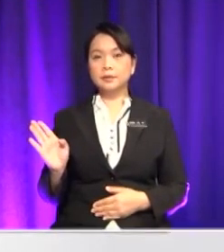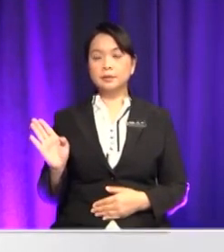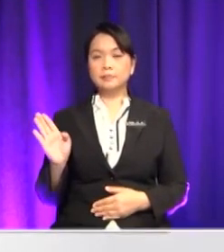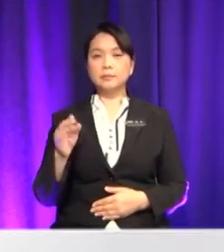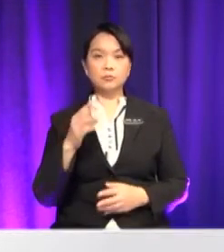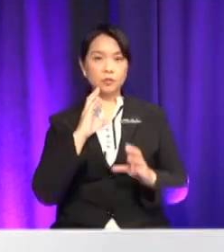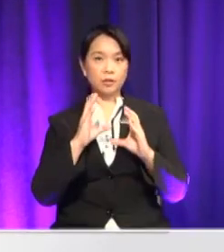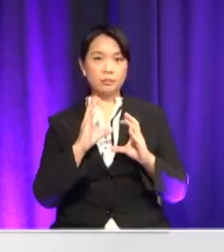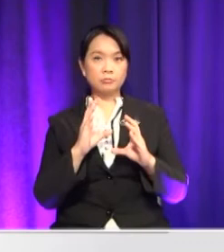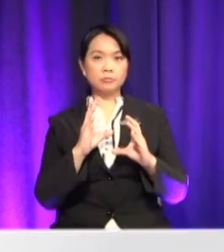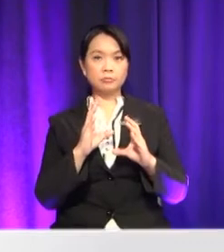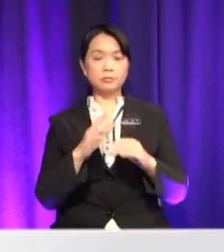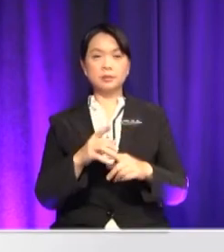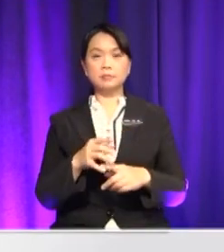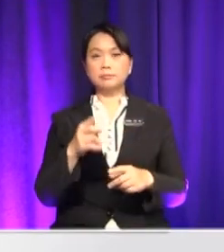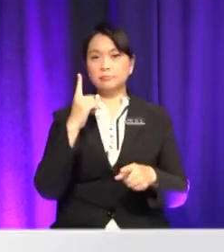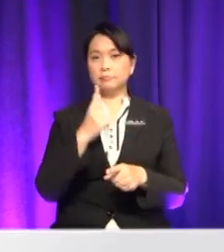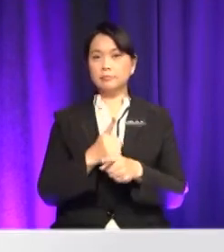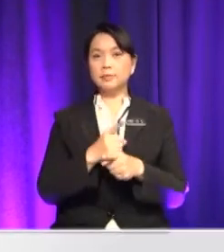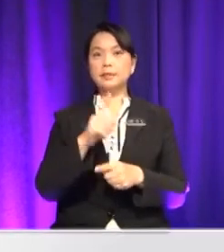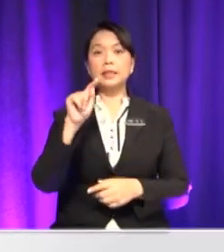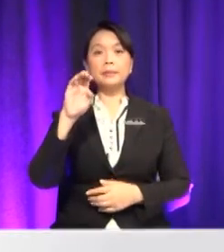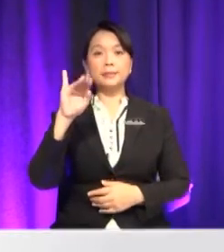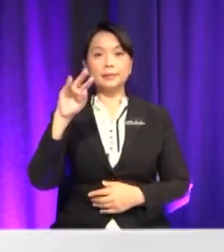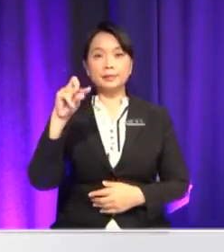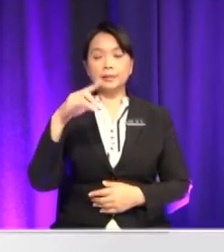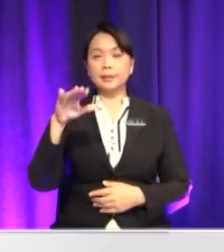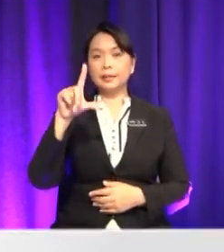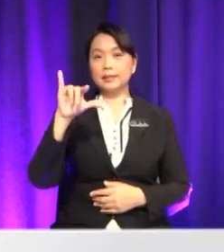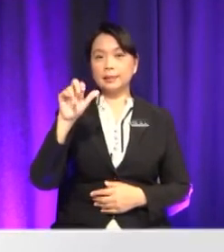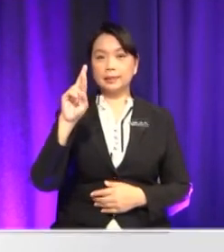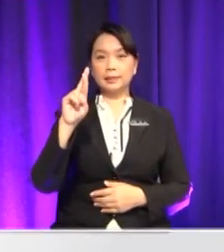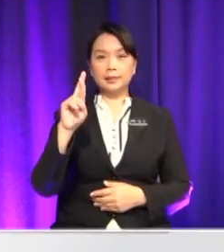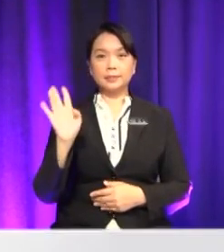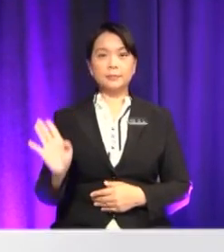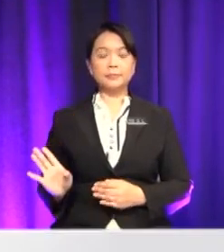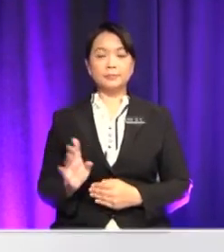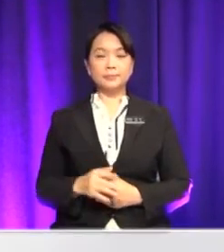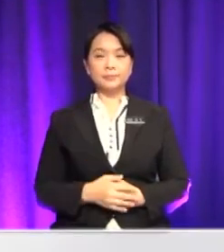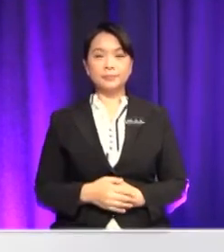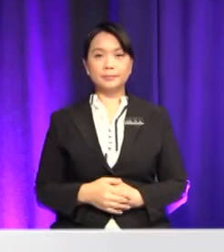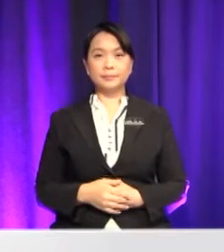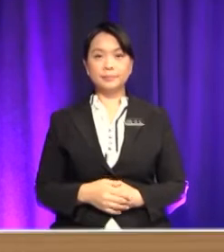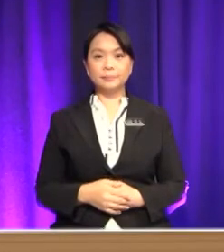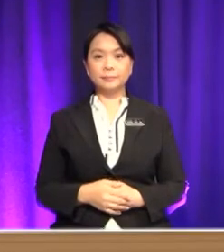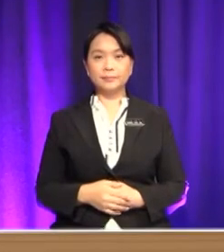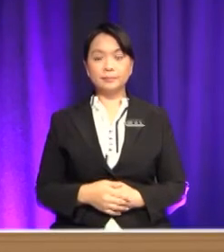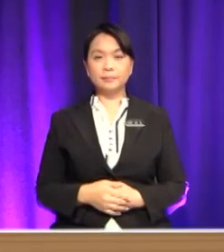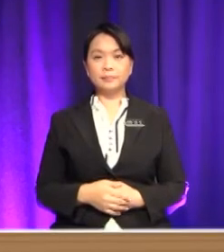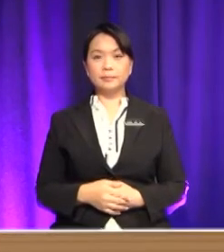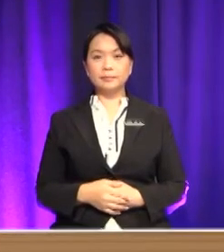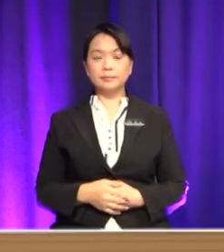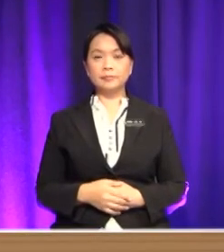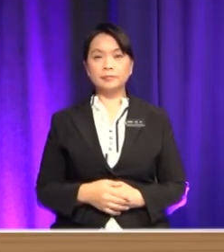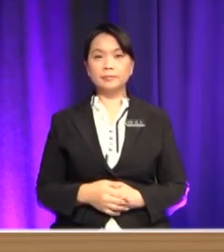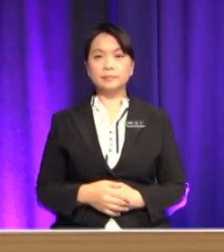layar. layar. Bagus. Tepat. Betul, Baik, Irfan. Alhamdulillah. Alhamdulillah. Okey. Okey, ini betul. Ini keadaan pelan